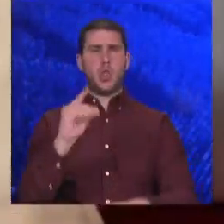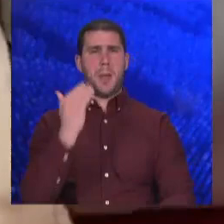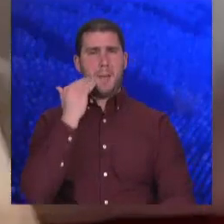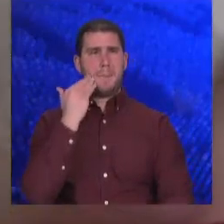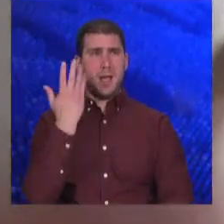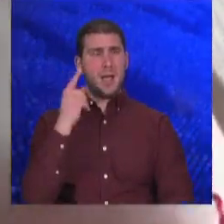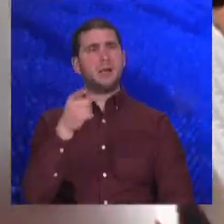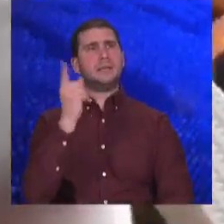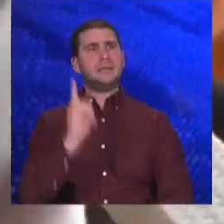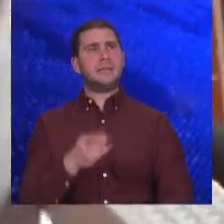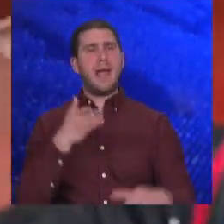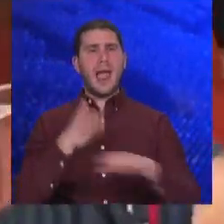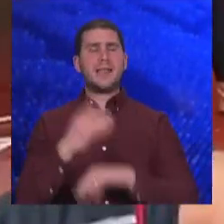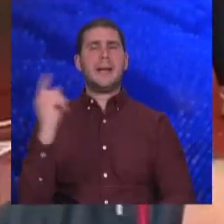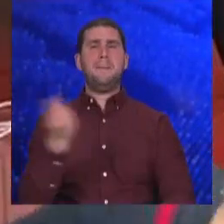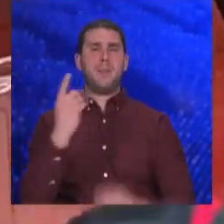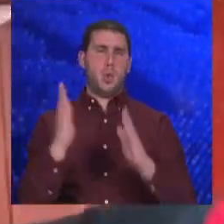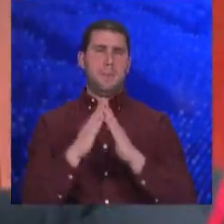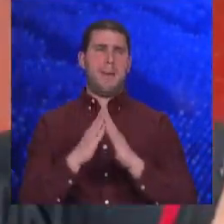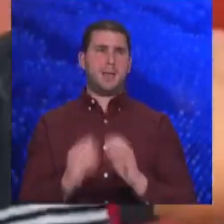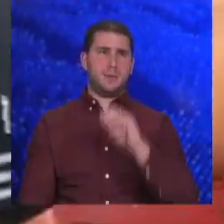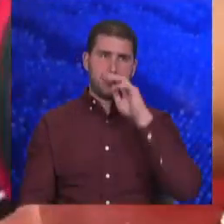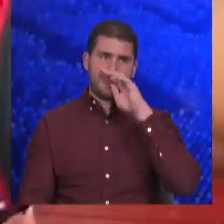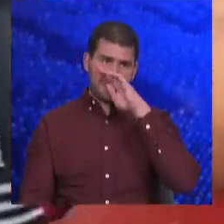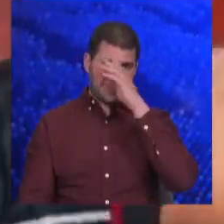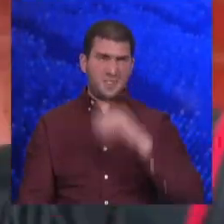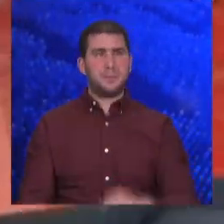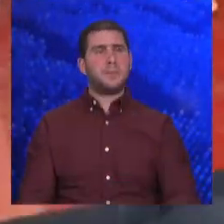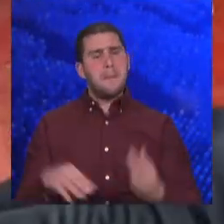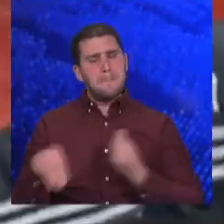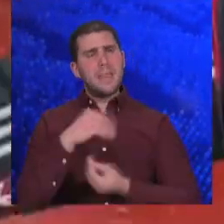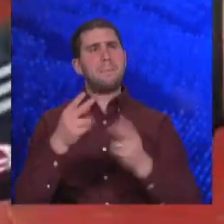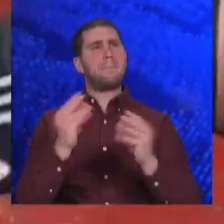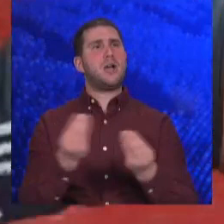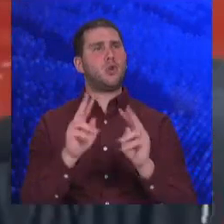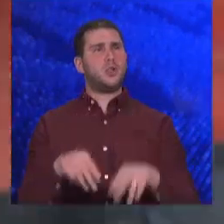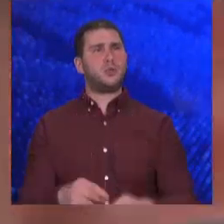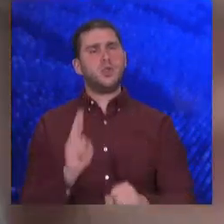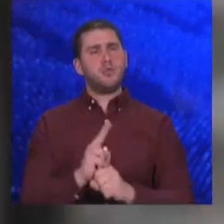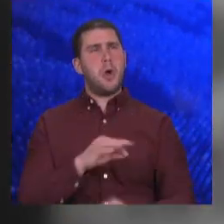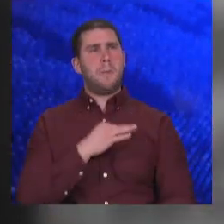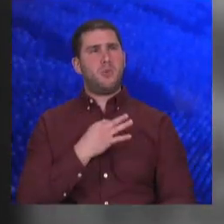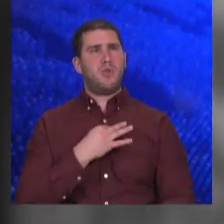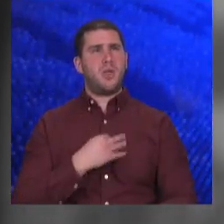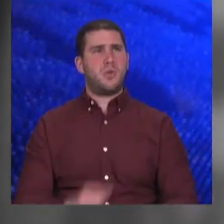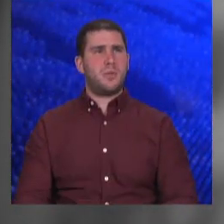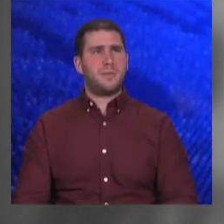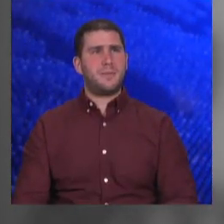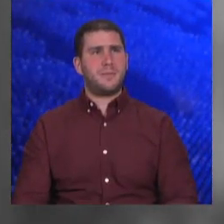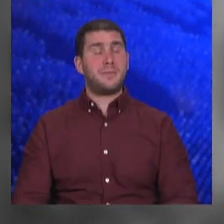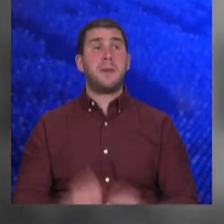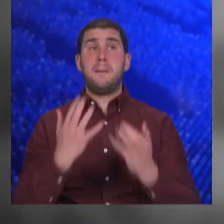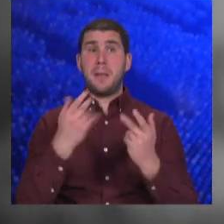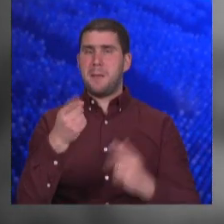ונדרשו להיכנס לבידוד ביתי. מאלתרים פה משהו. נשמור על הבריאות. מתברר שהם לא